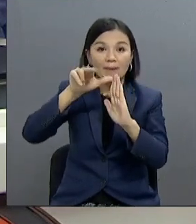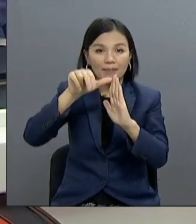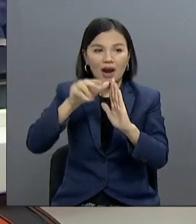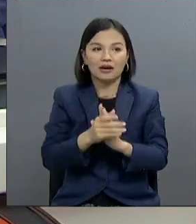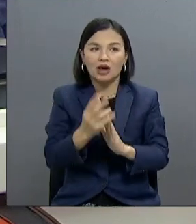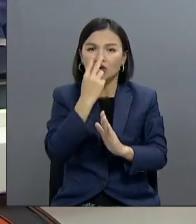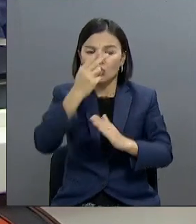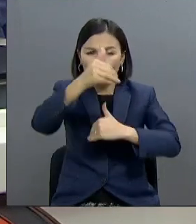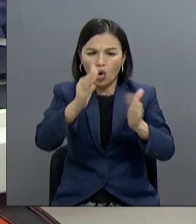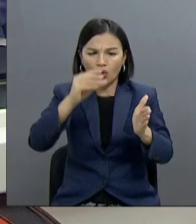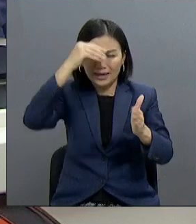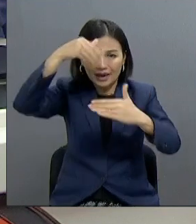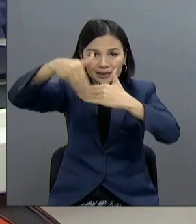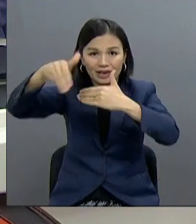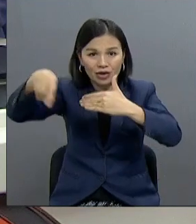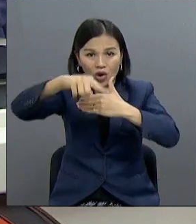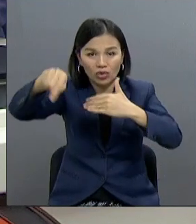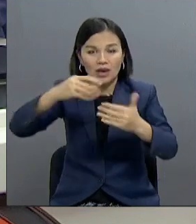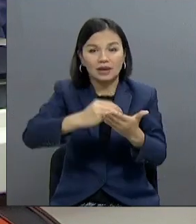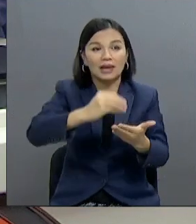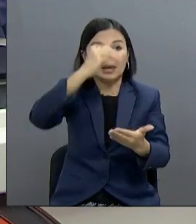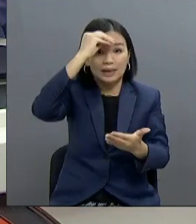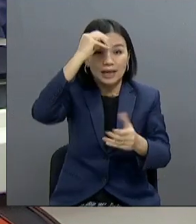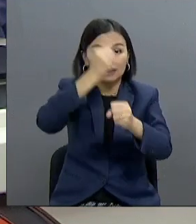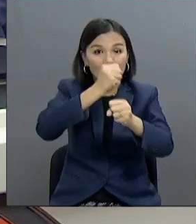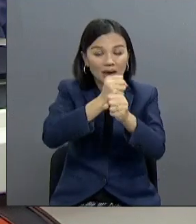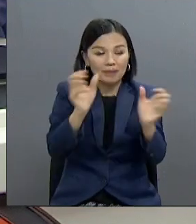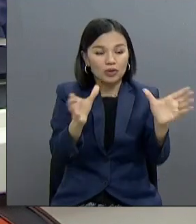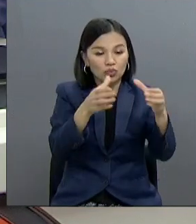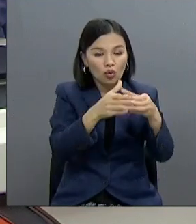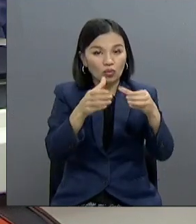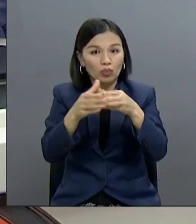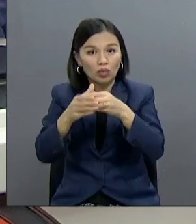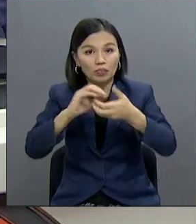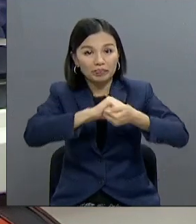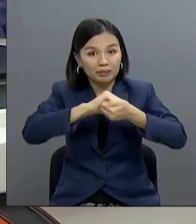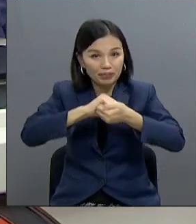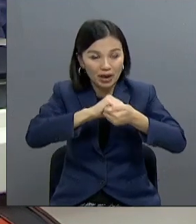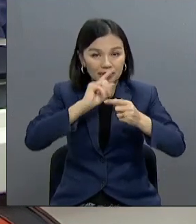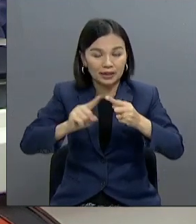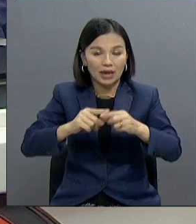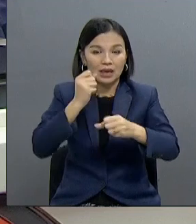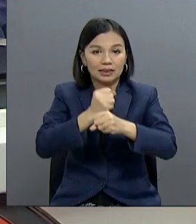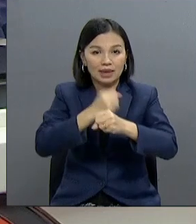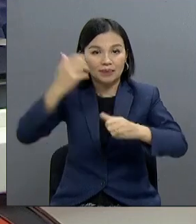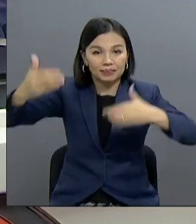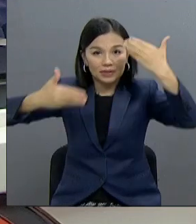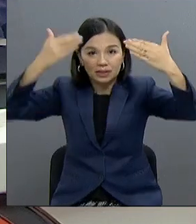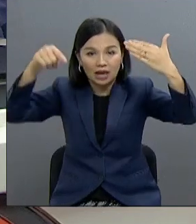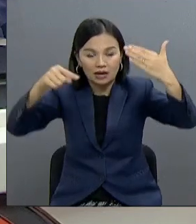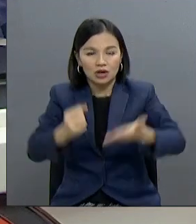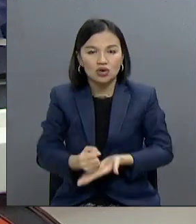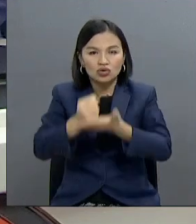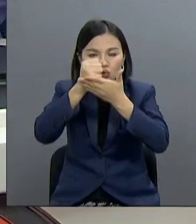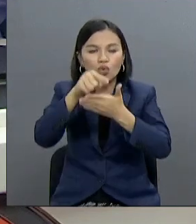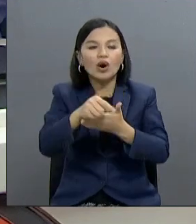ค่ะที่นอกจากจะทำให้เหล่านักศึกษาได้ทำงานกันเป็นทีมแล้วนะคะนิทรรศการที่พวกเขาจัดขึ้นนั้นยังทำให้ได้รู้จักภูมิปัญญา